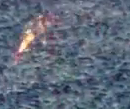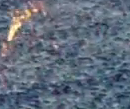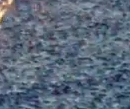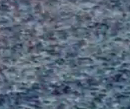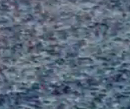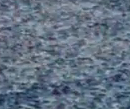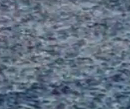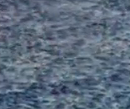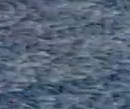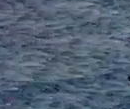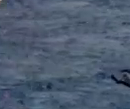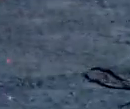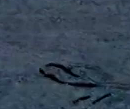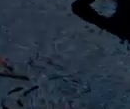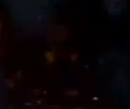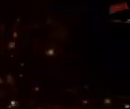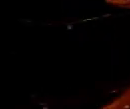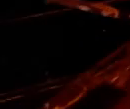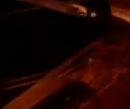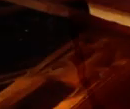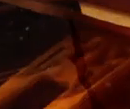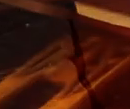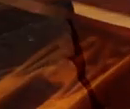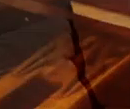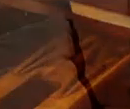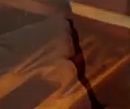سألوا إذا لم يعلموا.